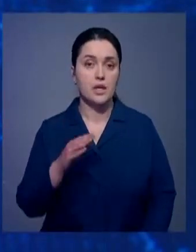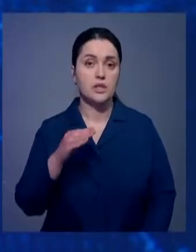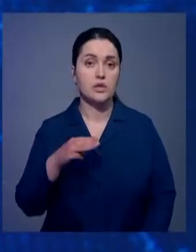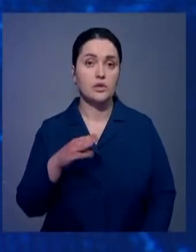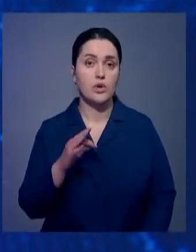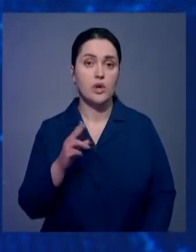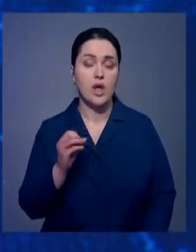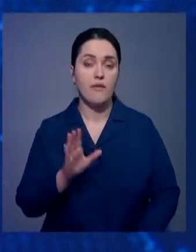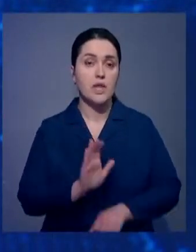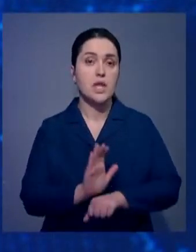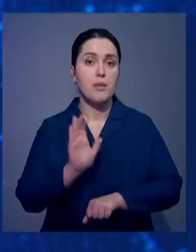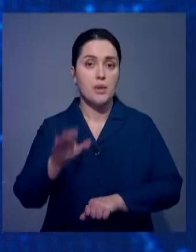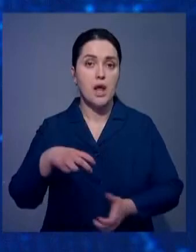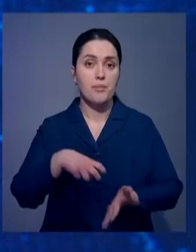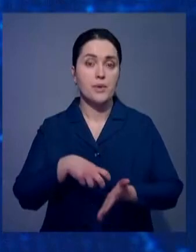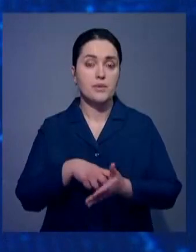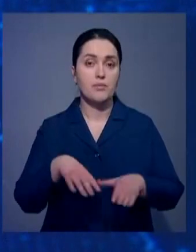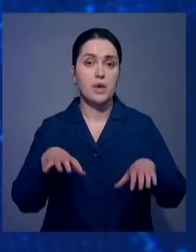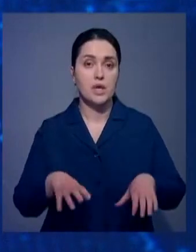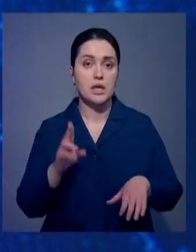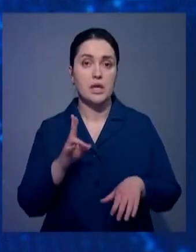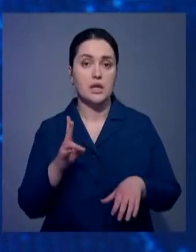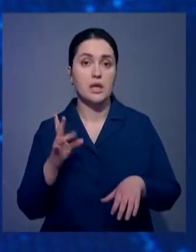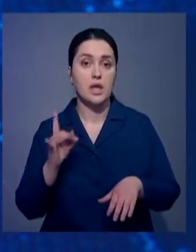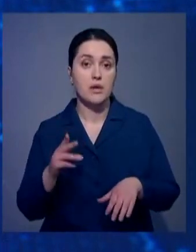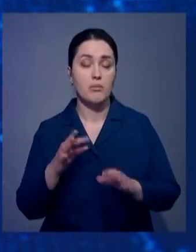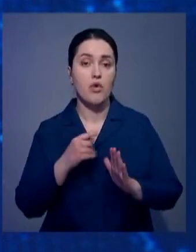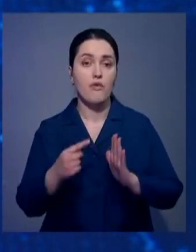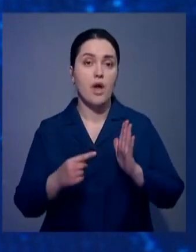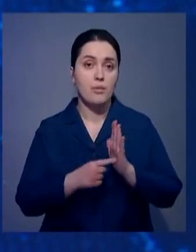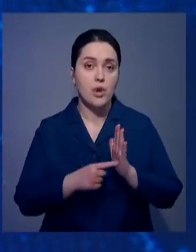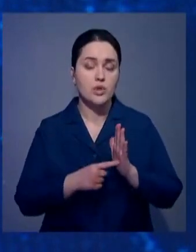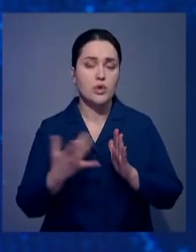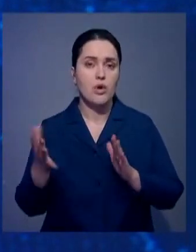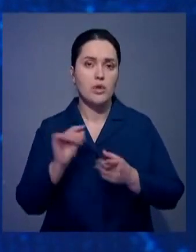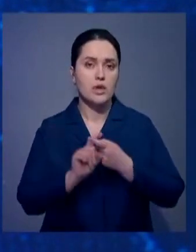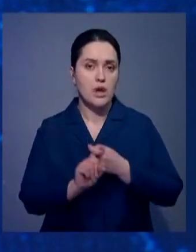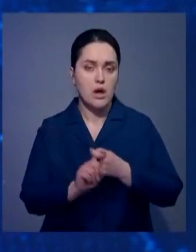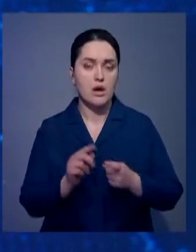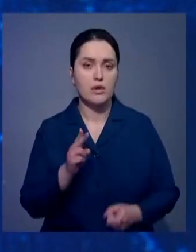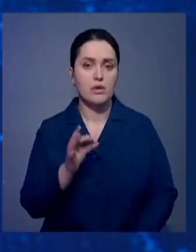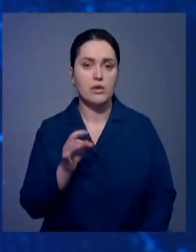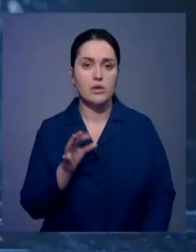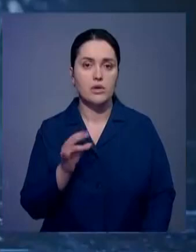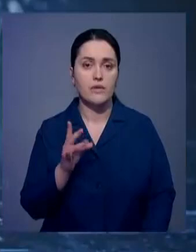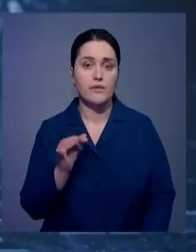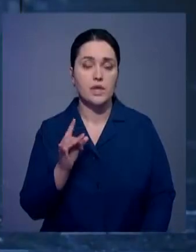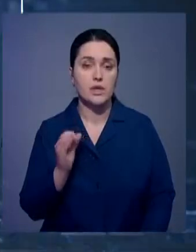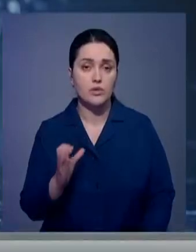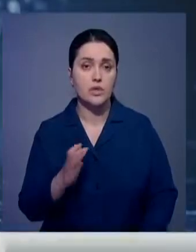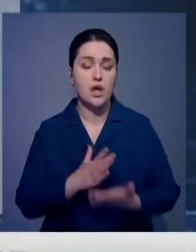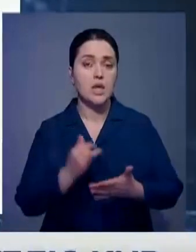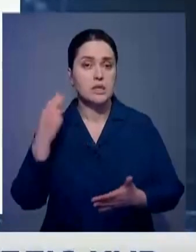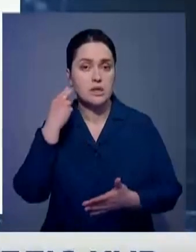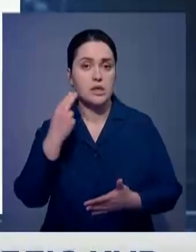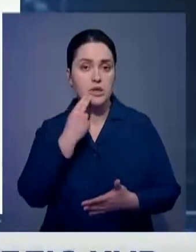Токаев направил письмо председателю КНР Си Цзиньпину по вопросу о распространении коронавируса. Глава государства высоко оценил решение и